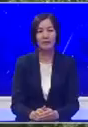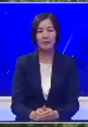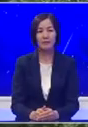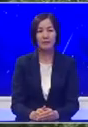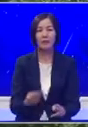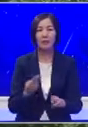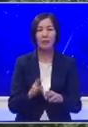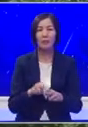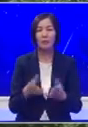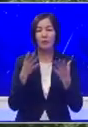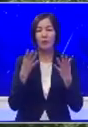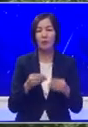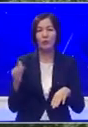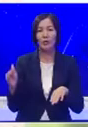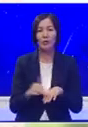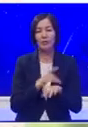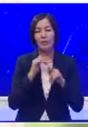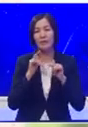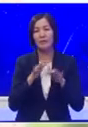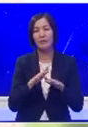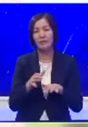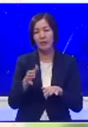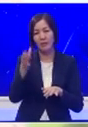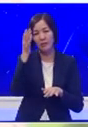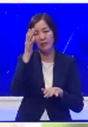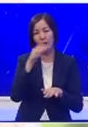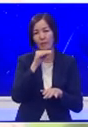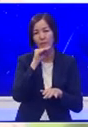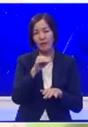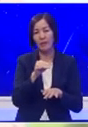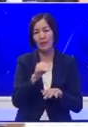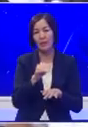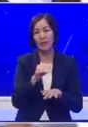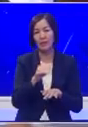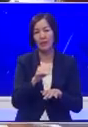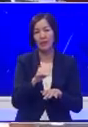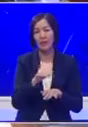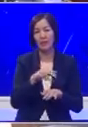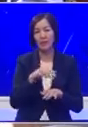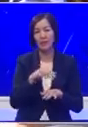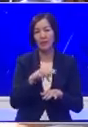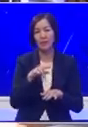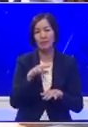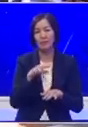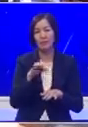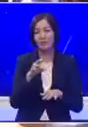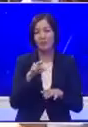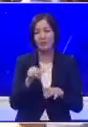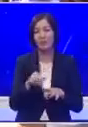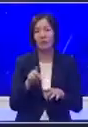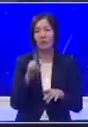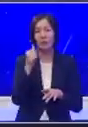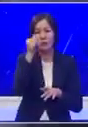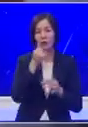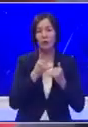Бұл күн ауданда игі ісі мен ғылыми еңбектерімен есімі ел жадында қалған академик профессор Жүрінбек Сыдықовтың да 100